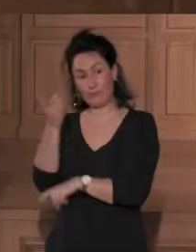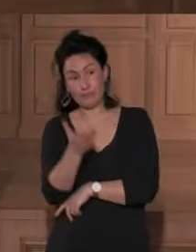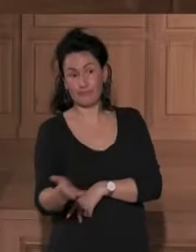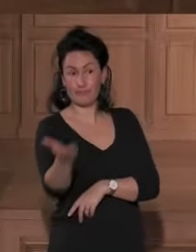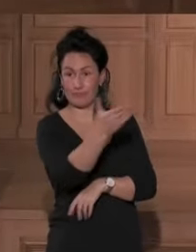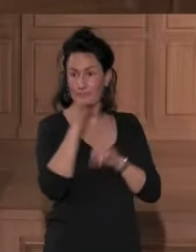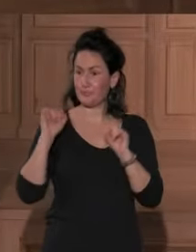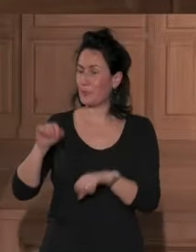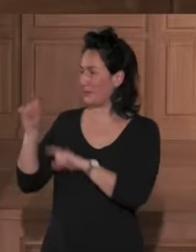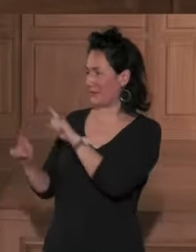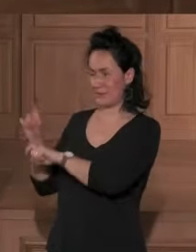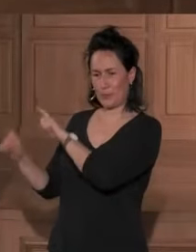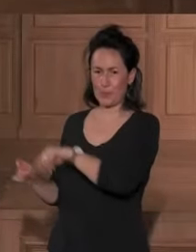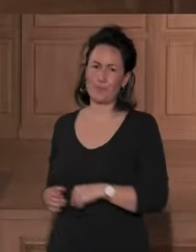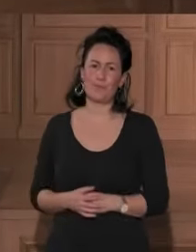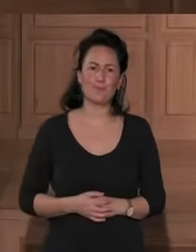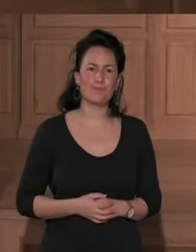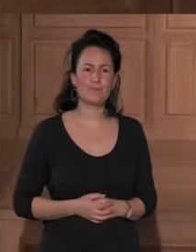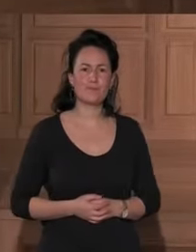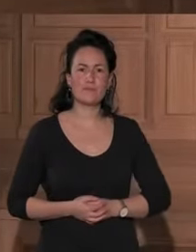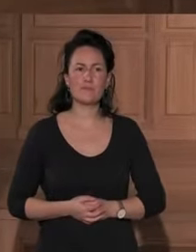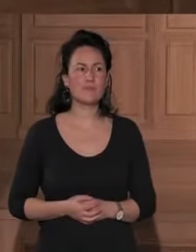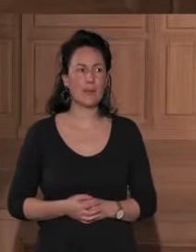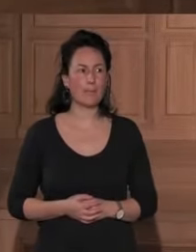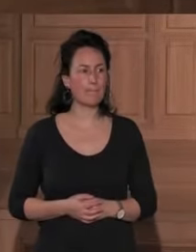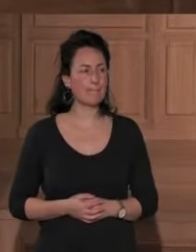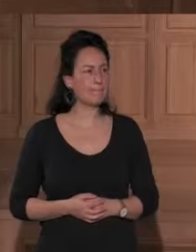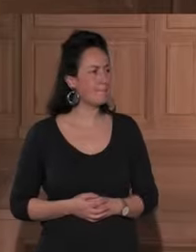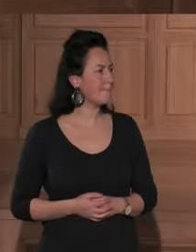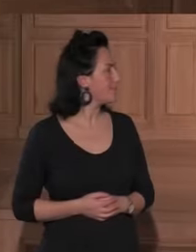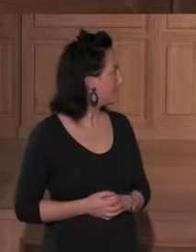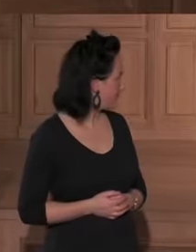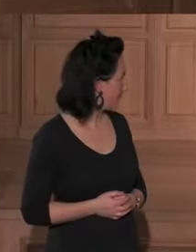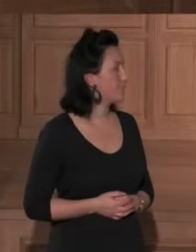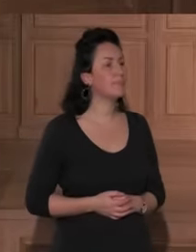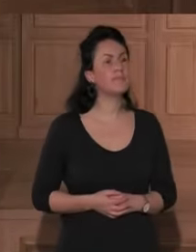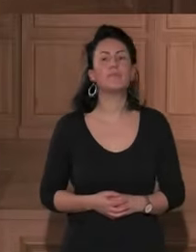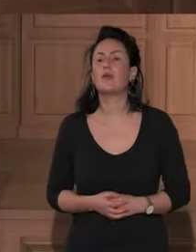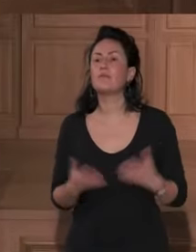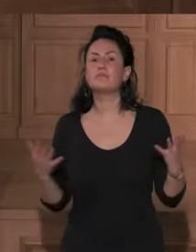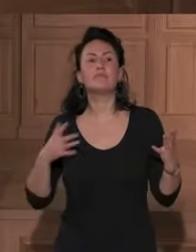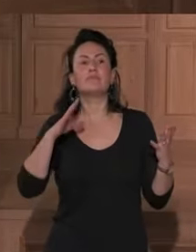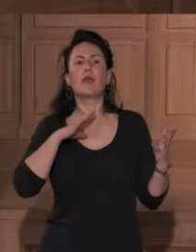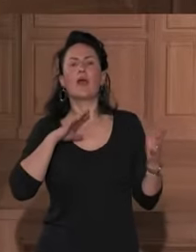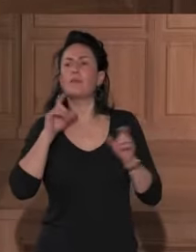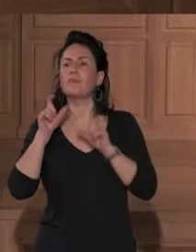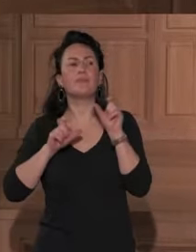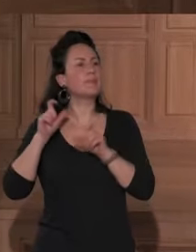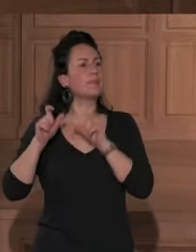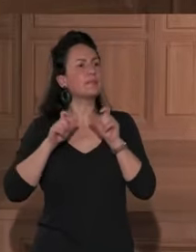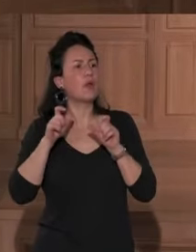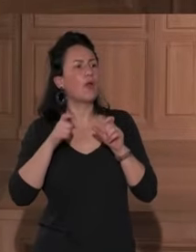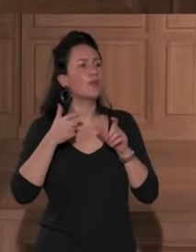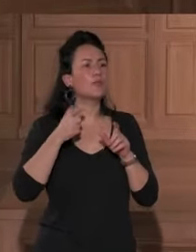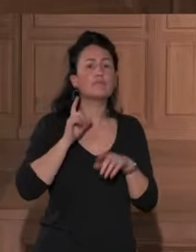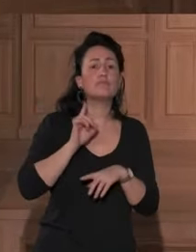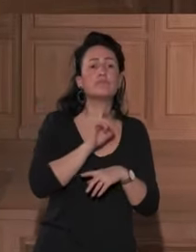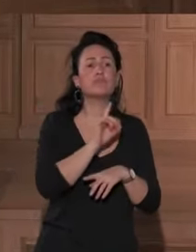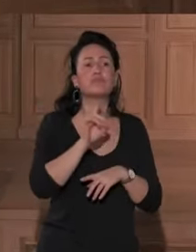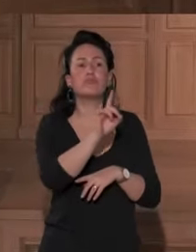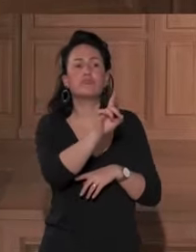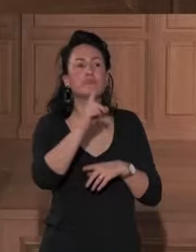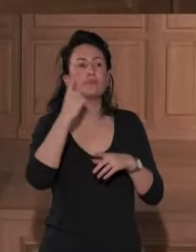maintenant. Donc, on va... Vous pouvez noter, il y a des personnes de l'OCH dans la salle qui vont passer avec des petits papiers pour